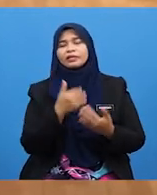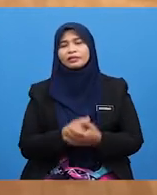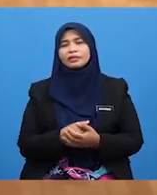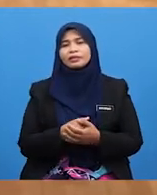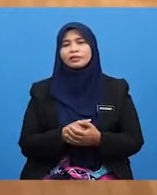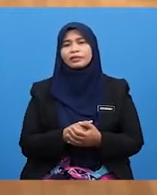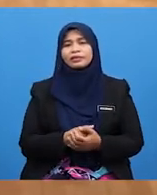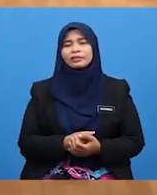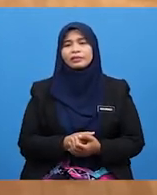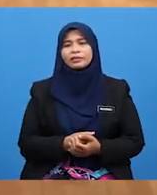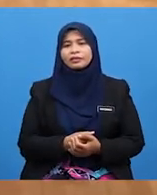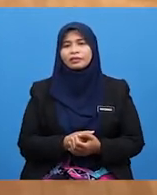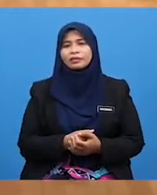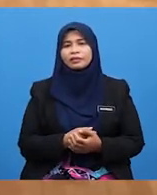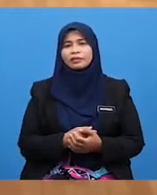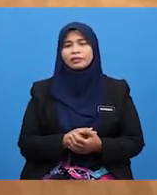abula